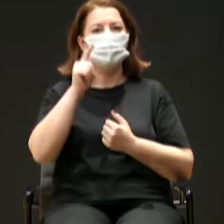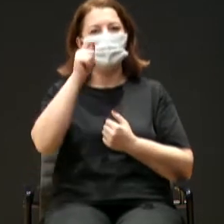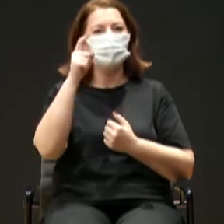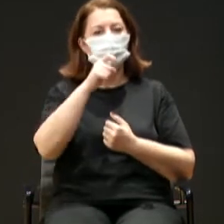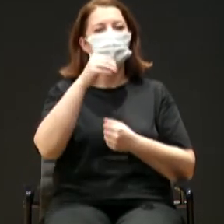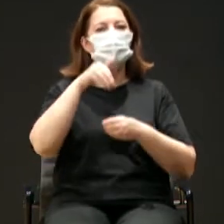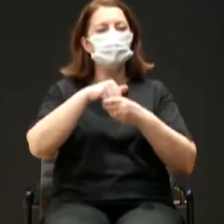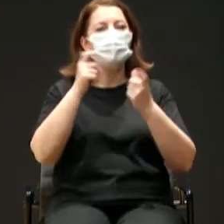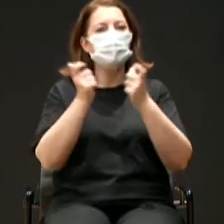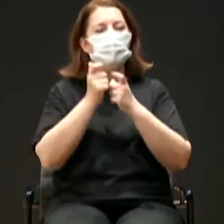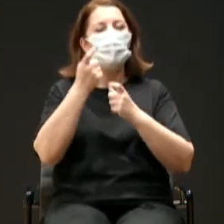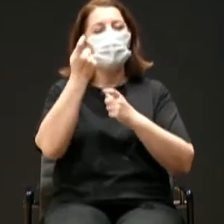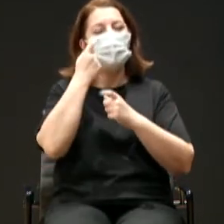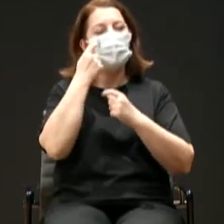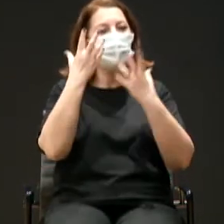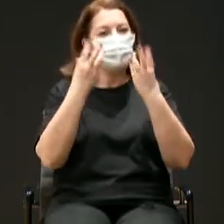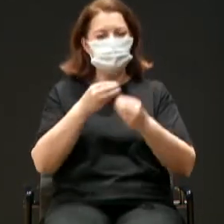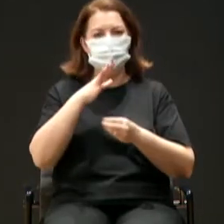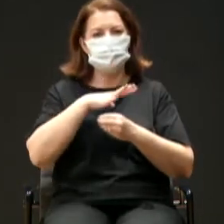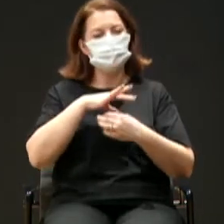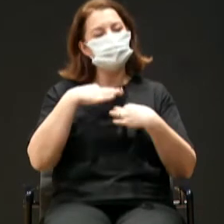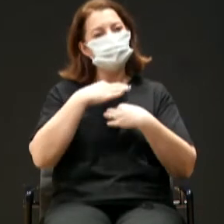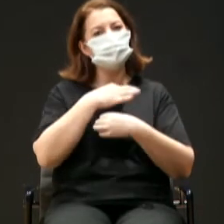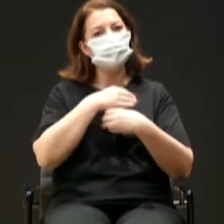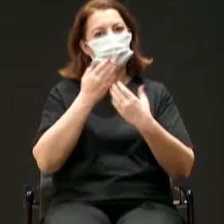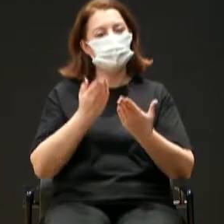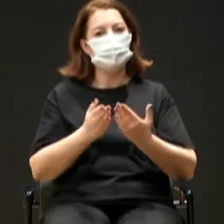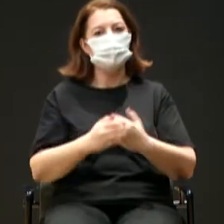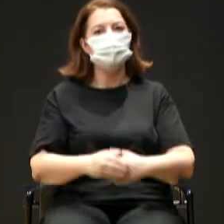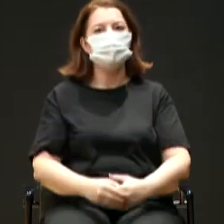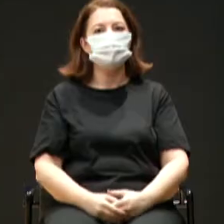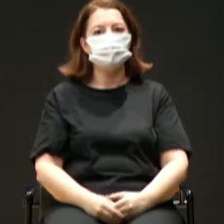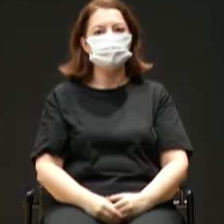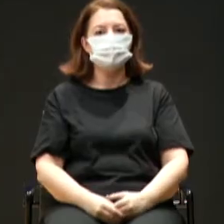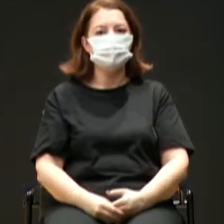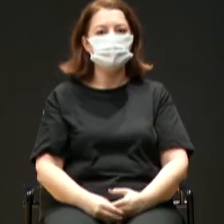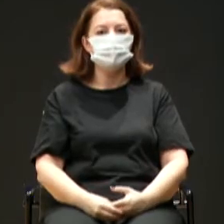meclis toplantımızın hayırlara vesile olmasını diliyorum. Saygılarımı sunuyorum Sayın Başkanım. Sağ olun.